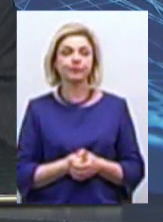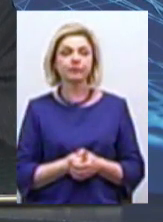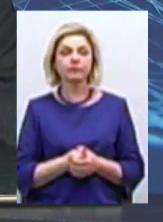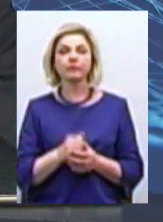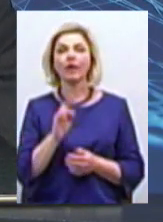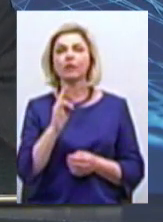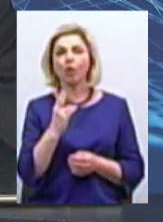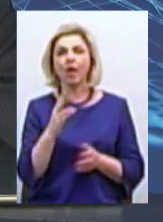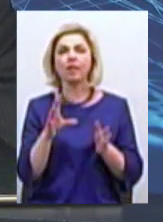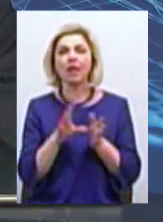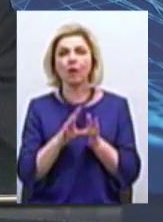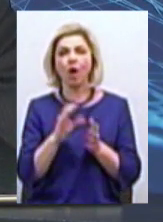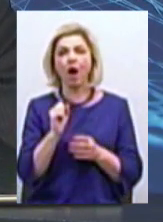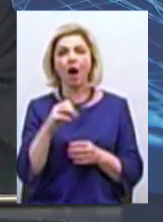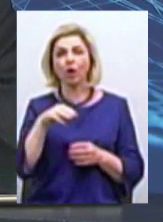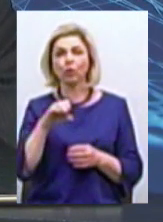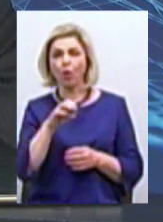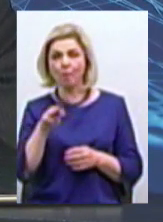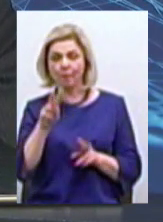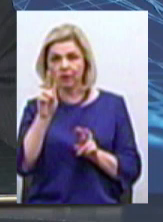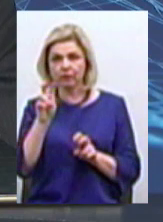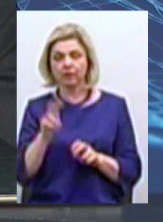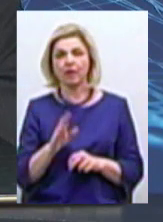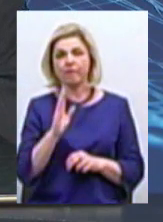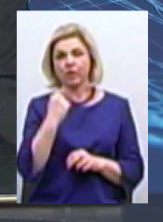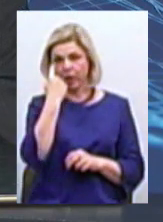«Енергоатом» в лиці